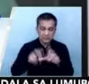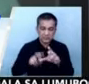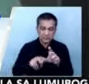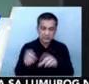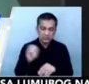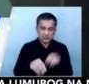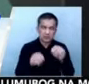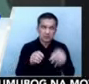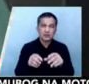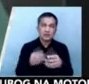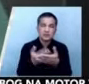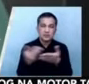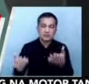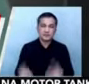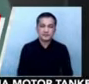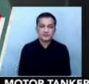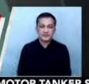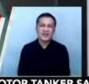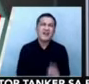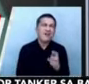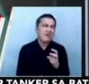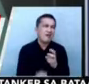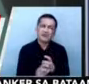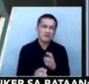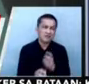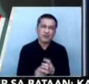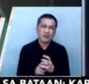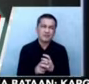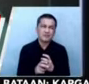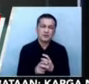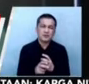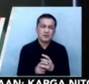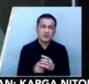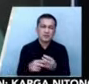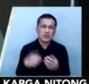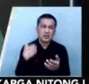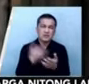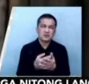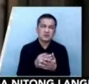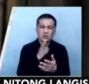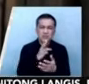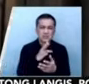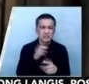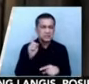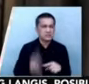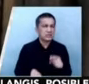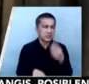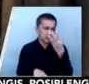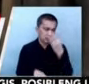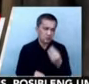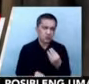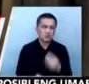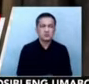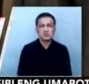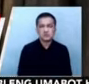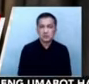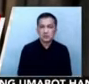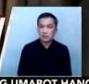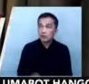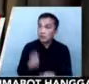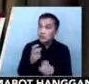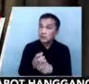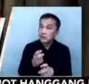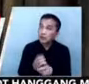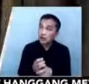mahirap tinatakot yung darating yung tubig hindi ka makatulog Mahirap po lalo na po p kailangan